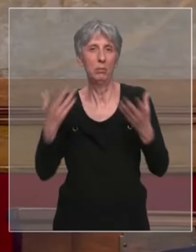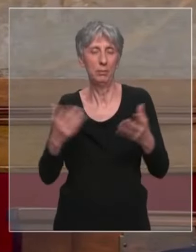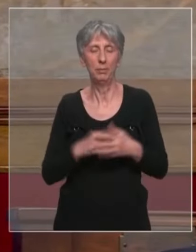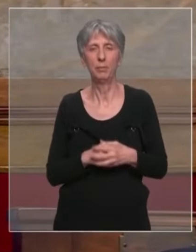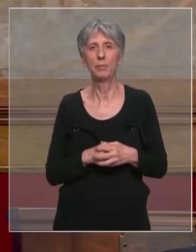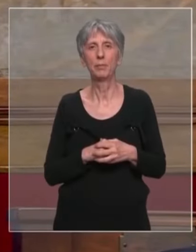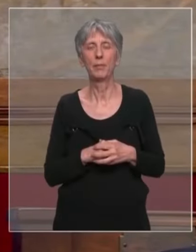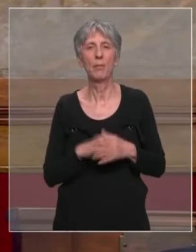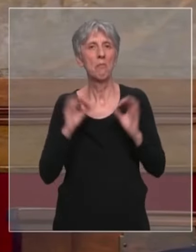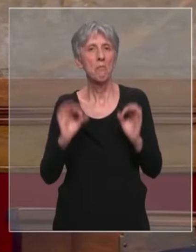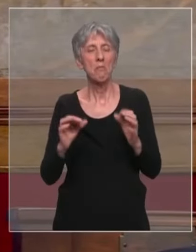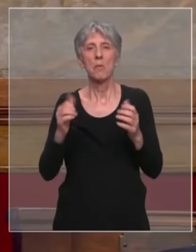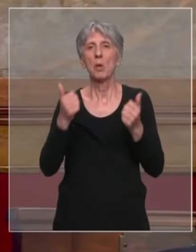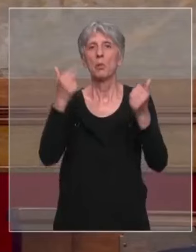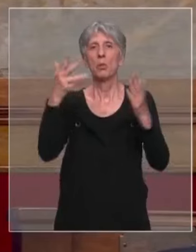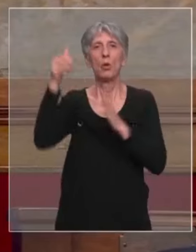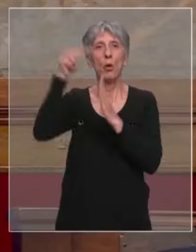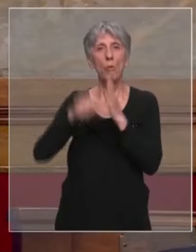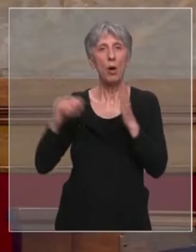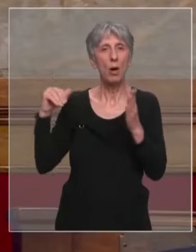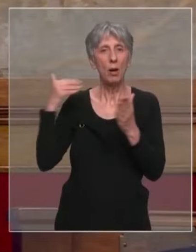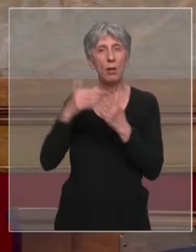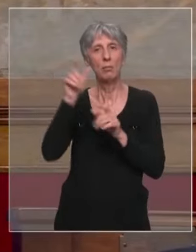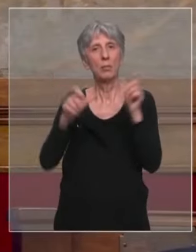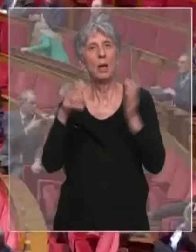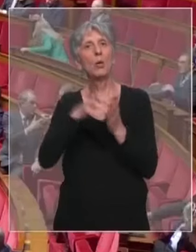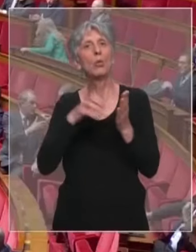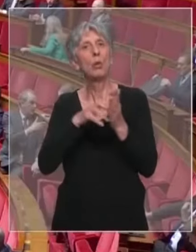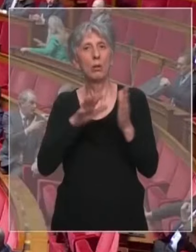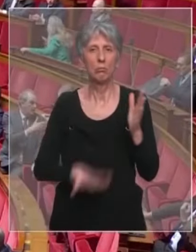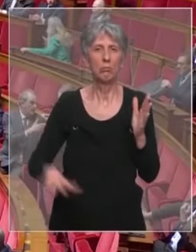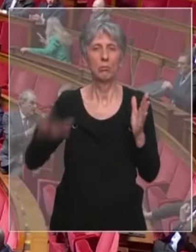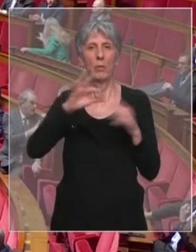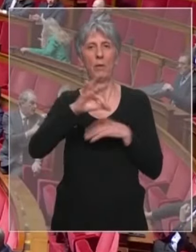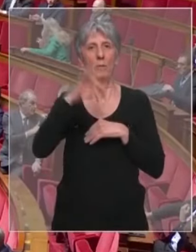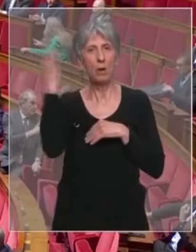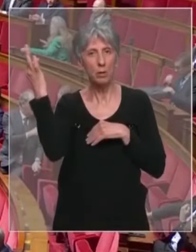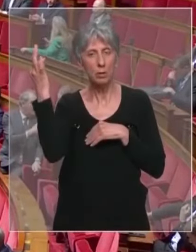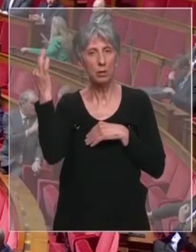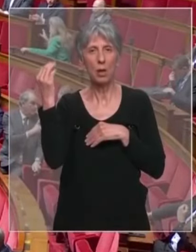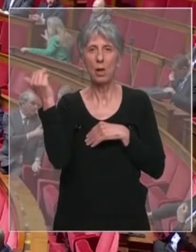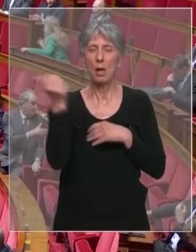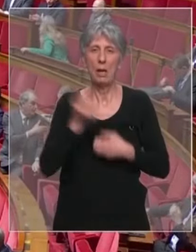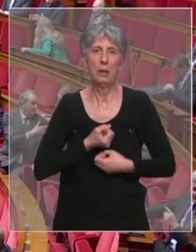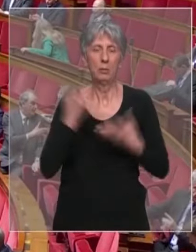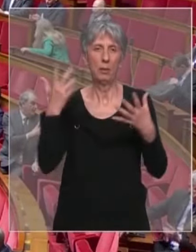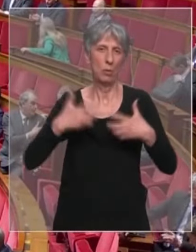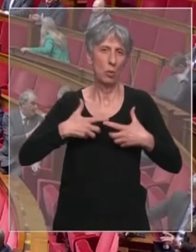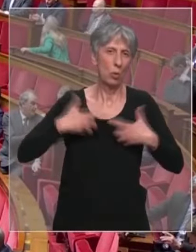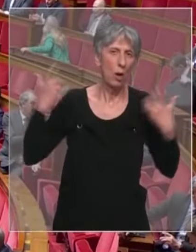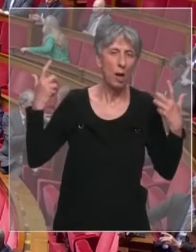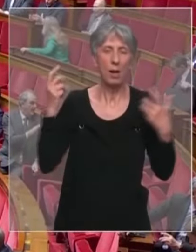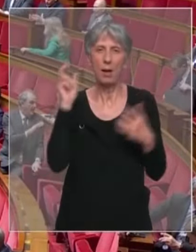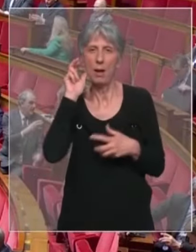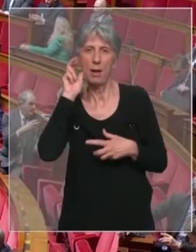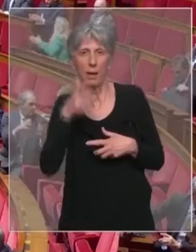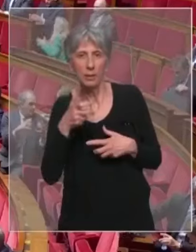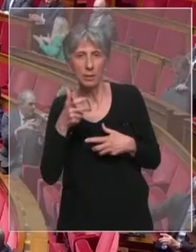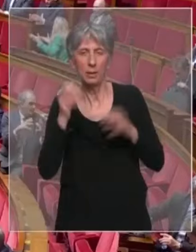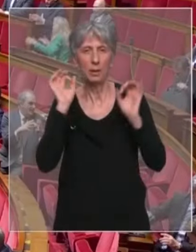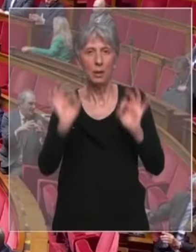Alors que depuis plusieurs mois, nos agriculteurs partout en France exprime colère et agacement, notre